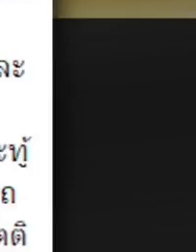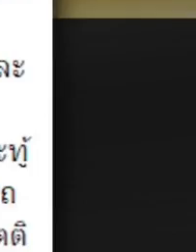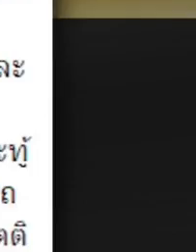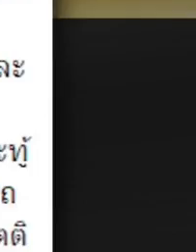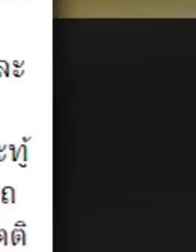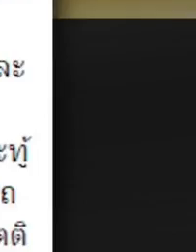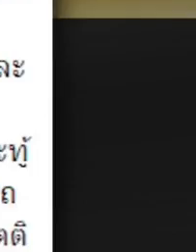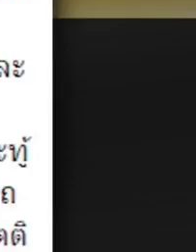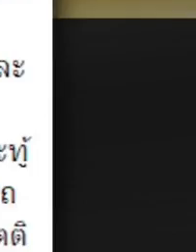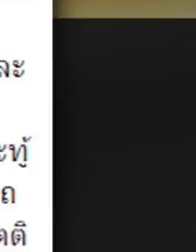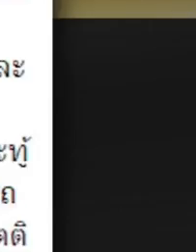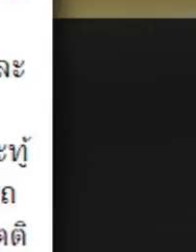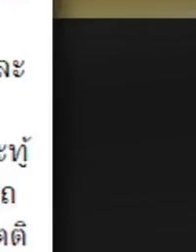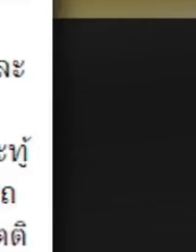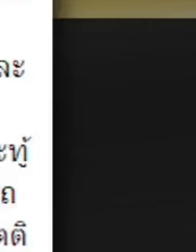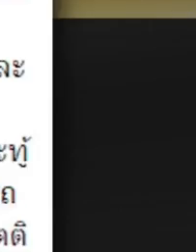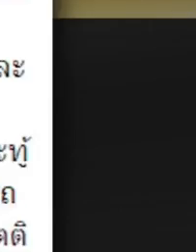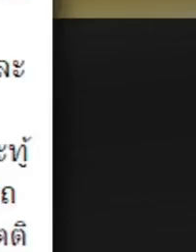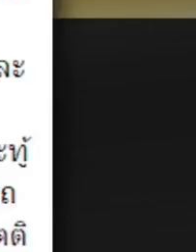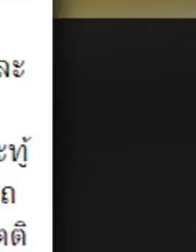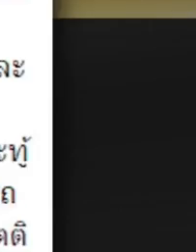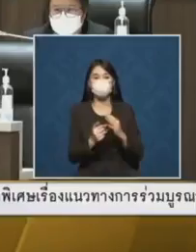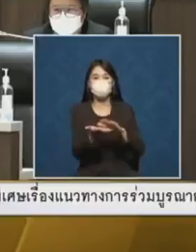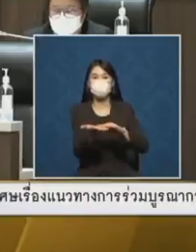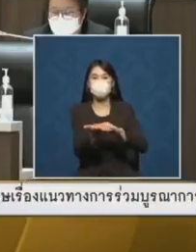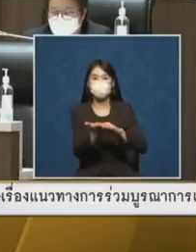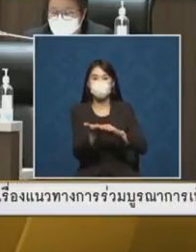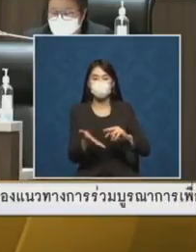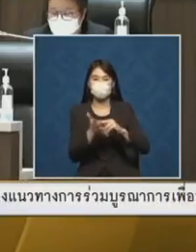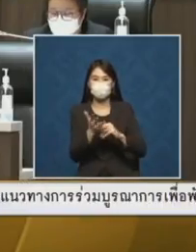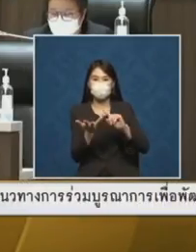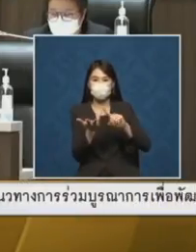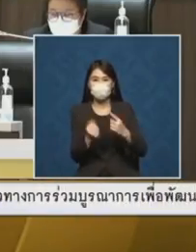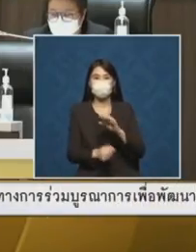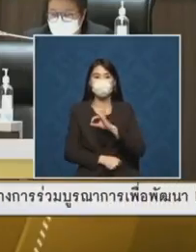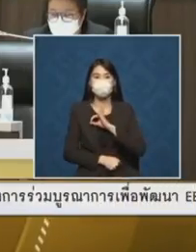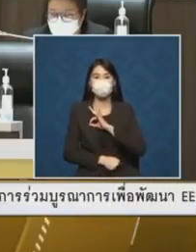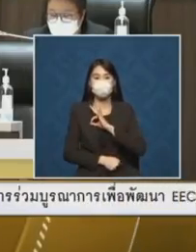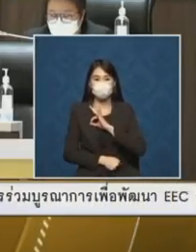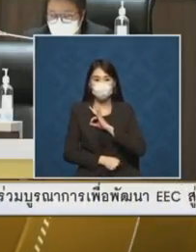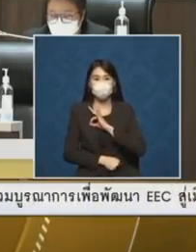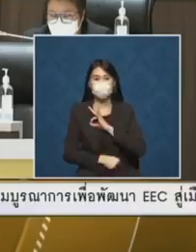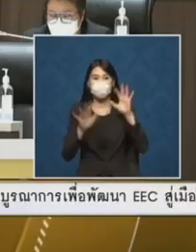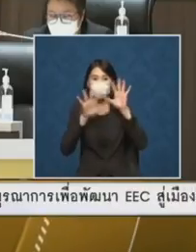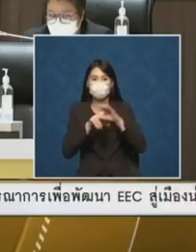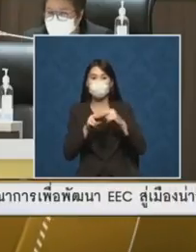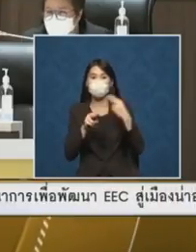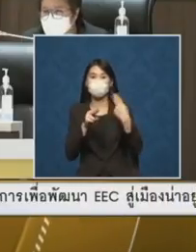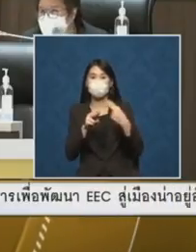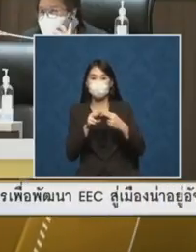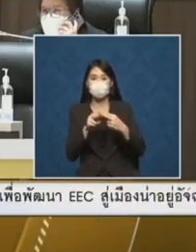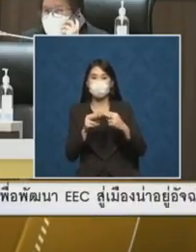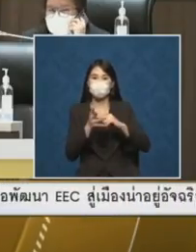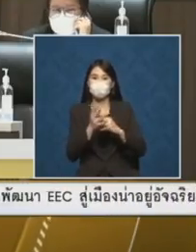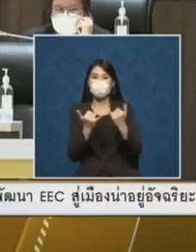ไม่ไว้วางใจทั้ง3ประการนี้เป็นยุทธวิธีหลักของฝ่ายค้านในการกำกับควบคุมรัฐบาลและในการขับไล่รัฐบาลคุณไพศาลบอกต่อนะ